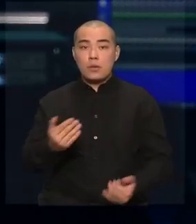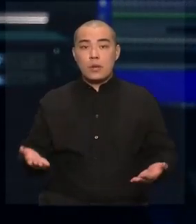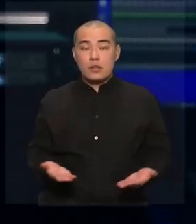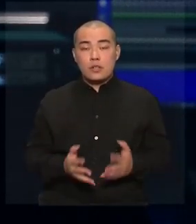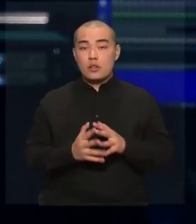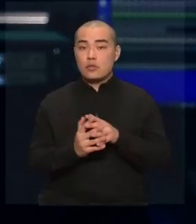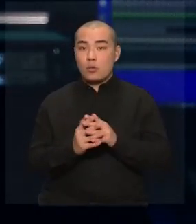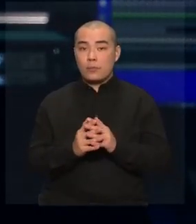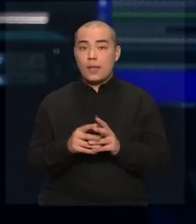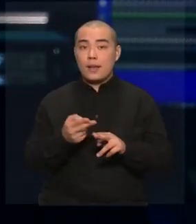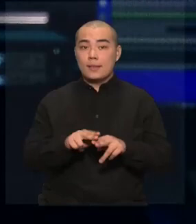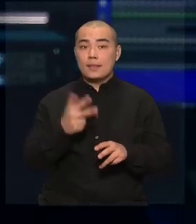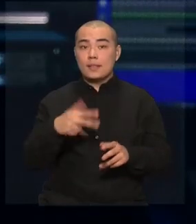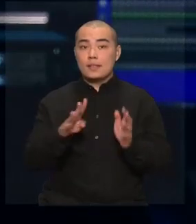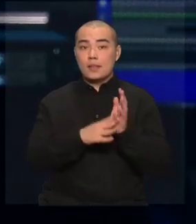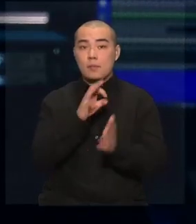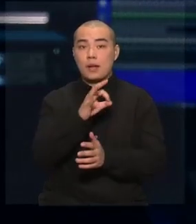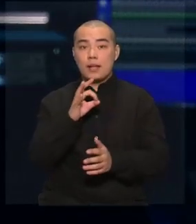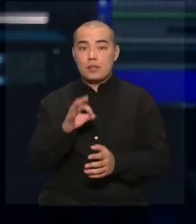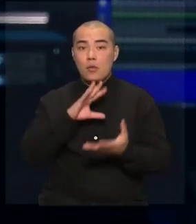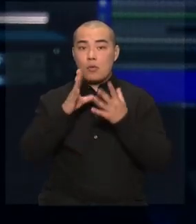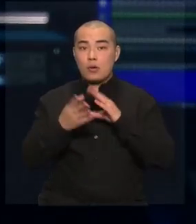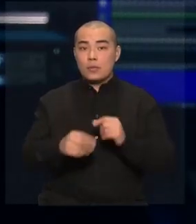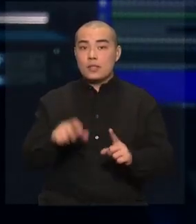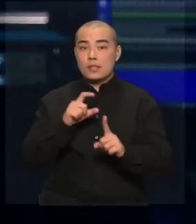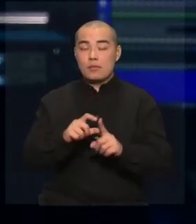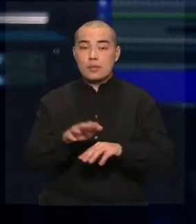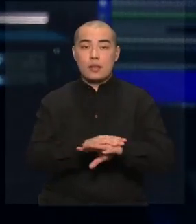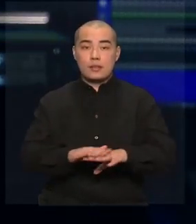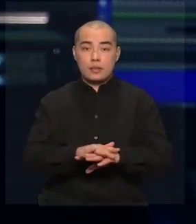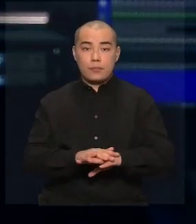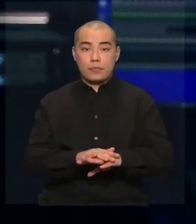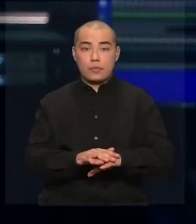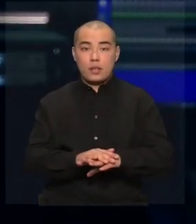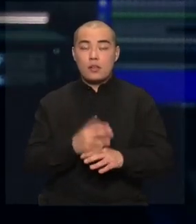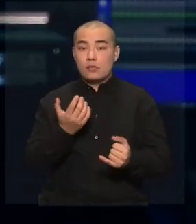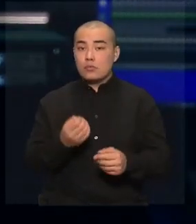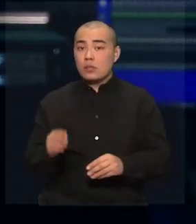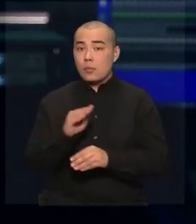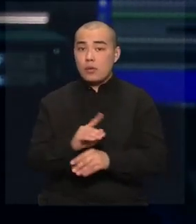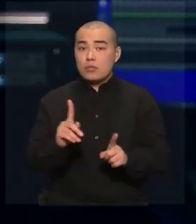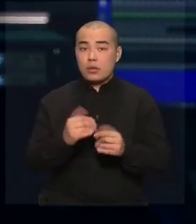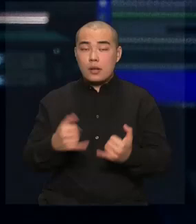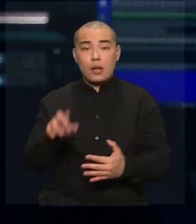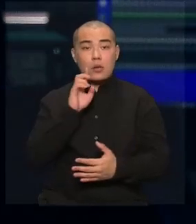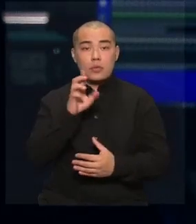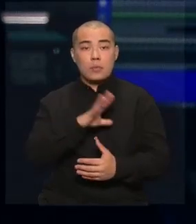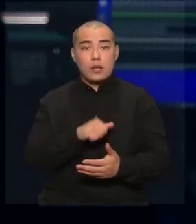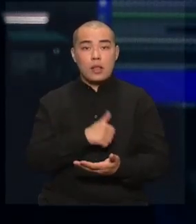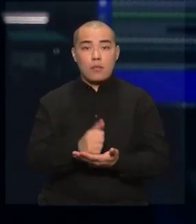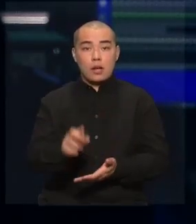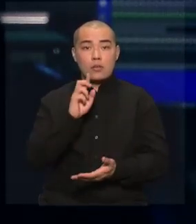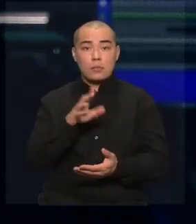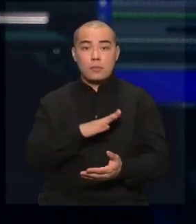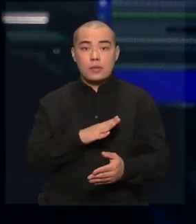проживает в селах, а это около 39% от общей численности населения. Между тем, перед правительством главой